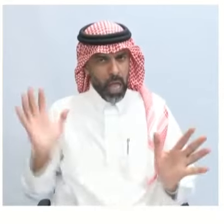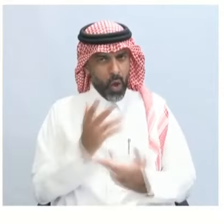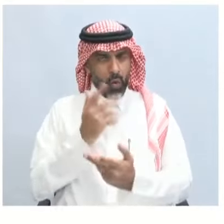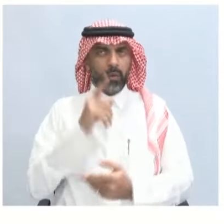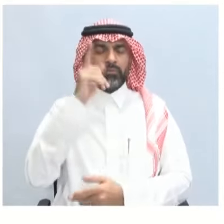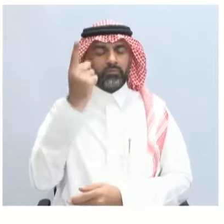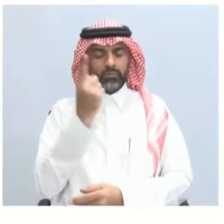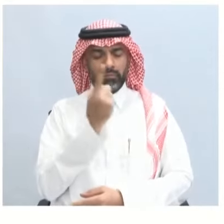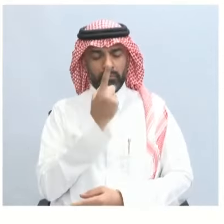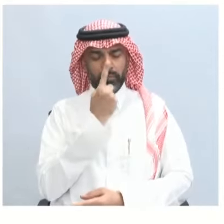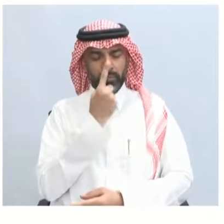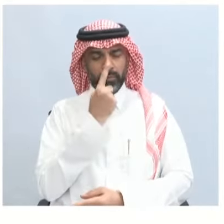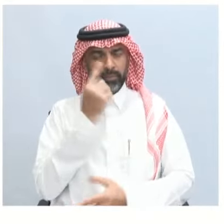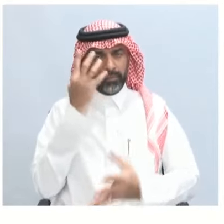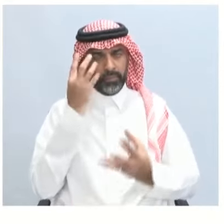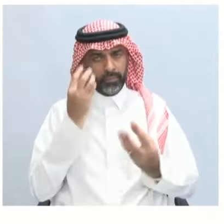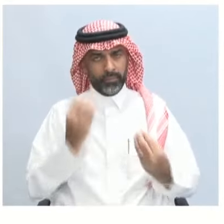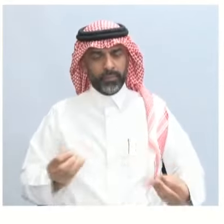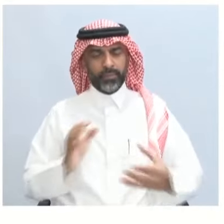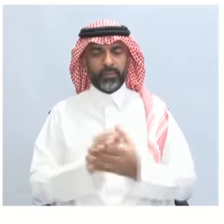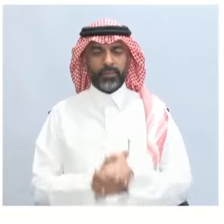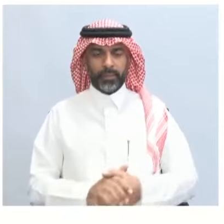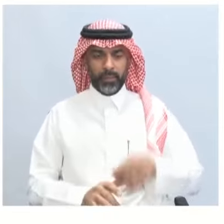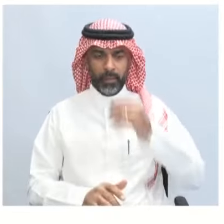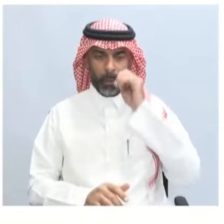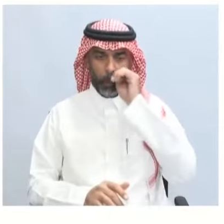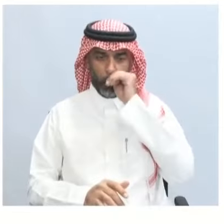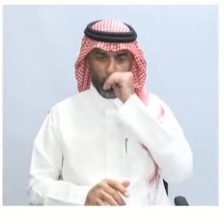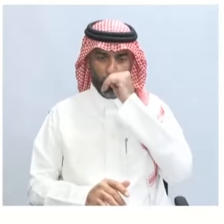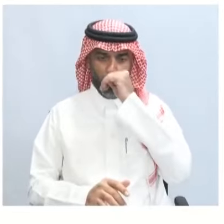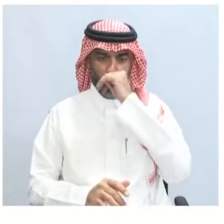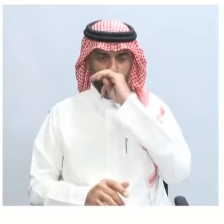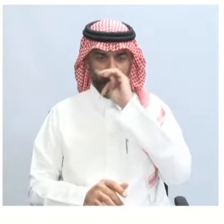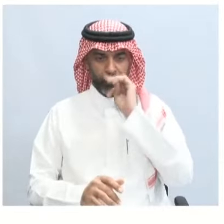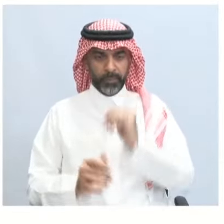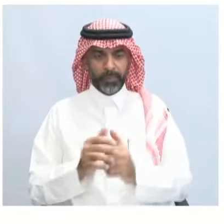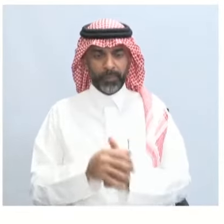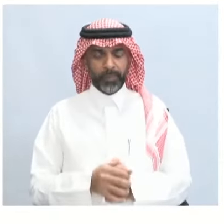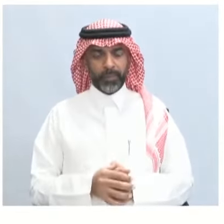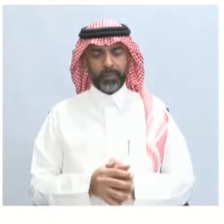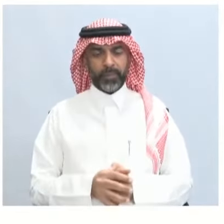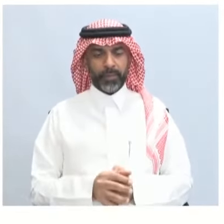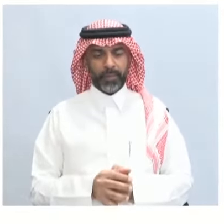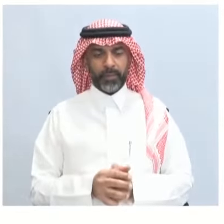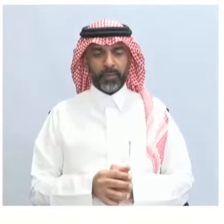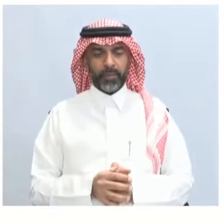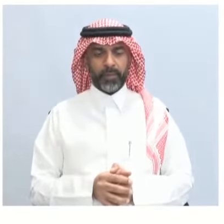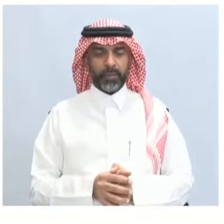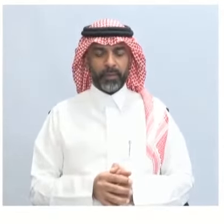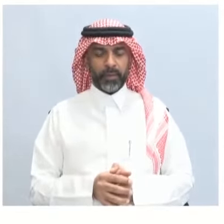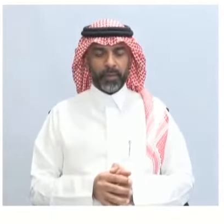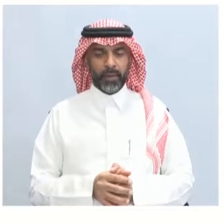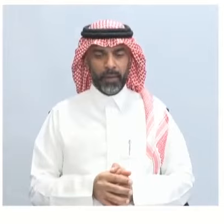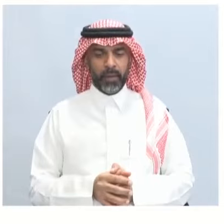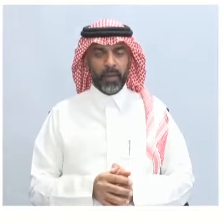اعظم ما يحققه من يؤمن بهذا التوحيد انه يكون يؤمن ال قضاء خيره وشره بقضاء الله خيره